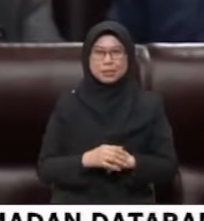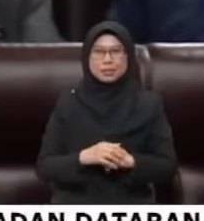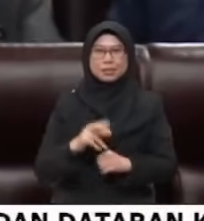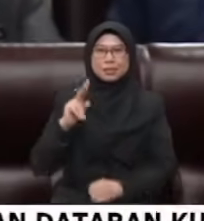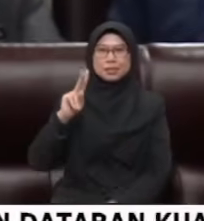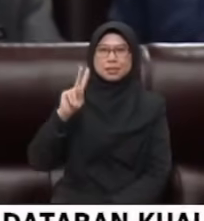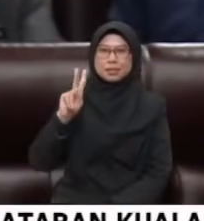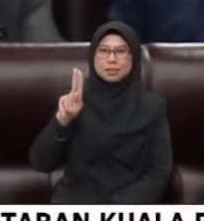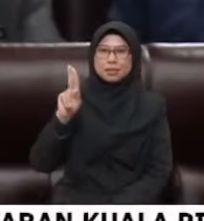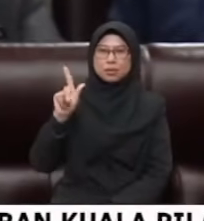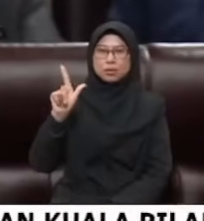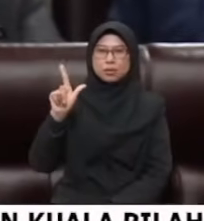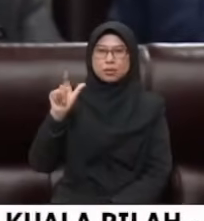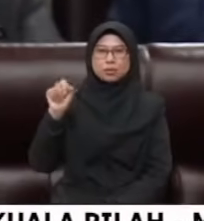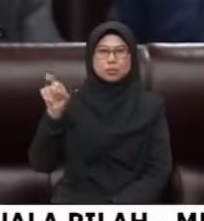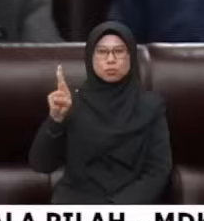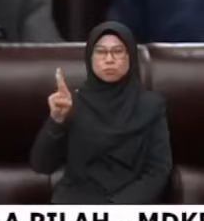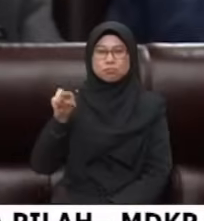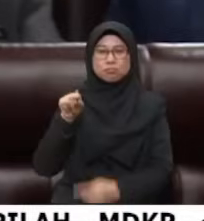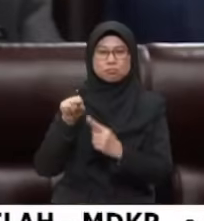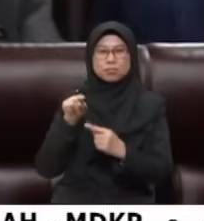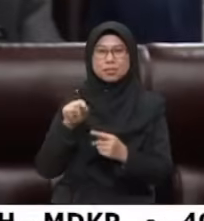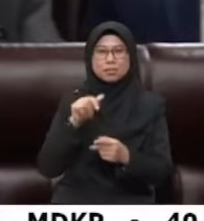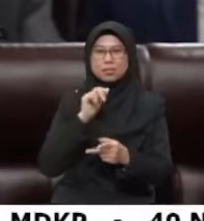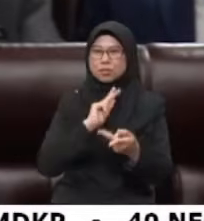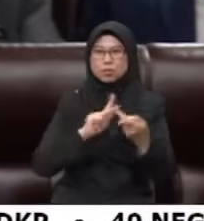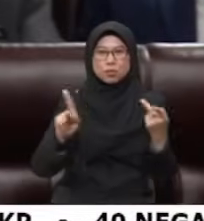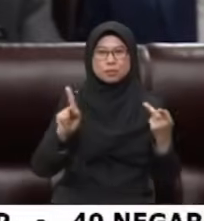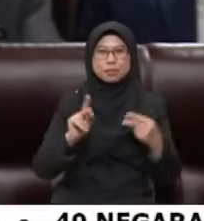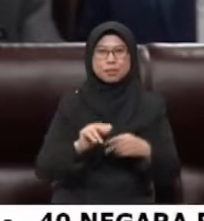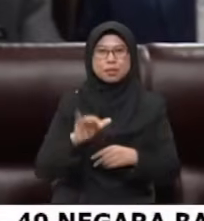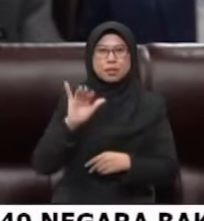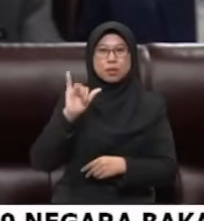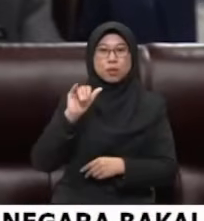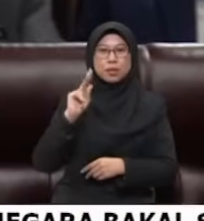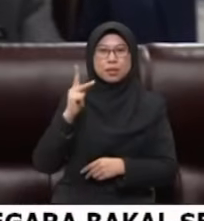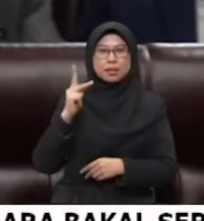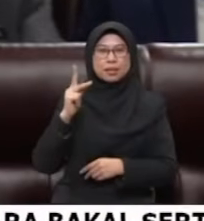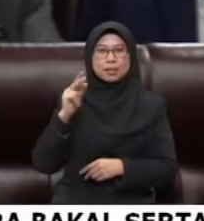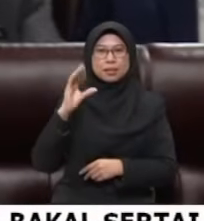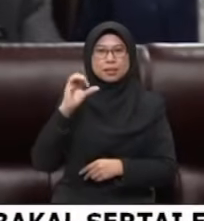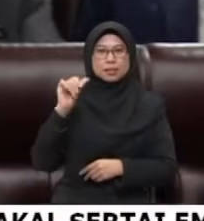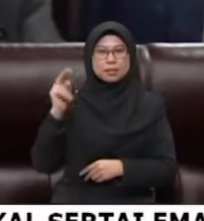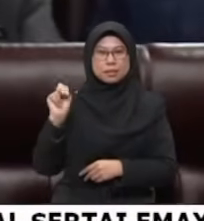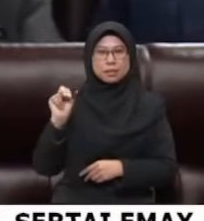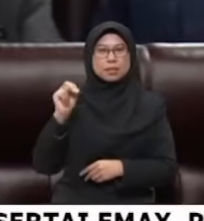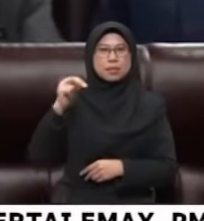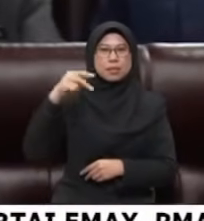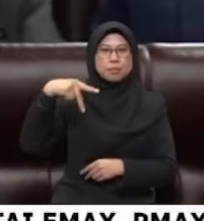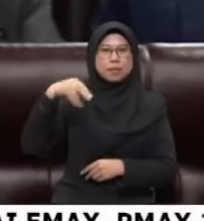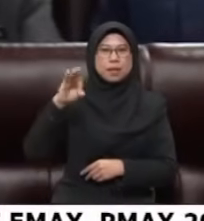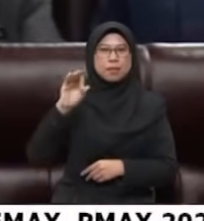tisu itu tidak sesuai di antaranya YK Chan dan PF lam daripada